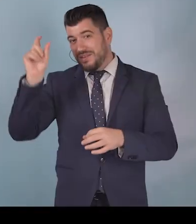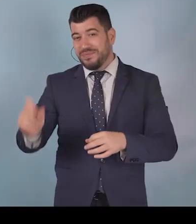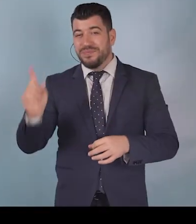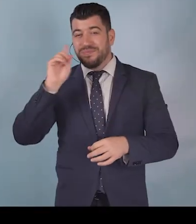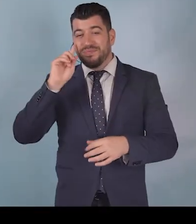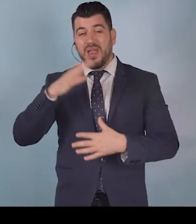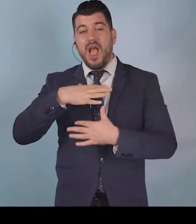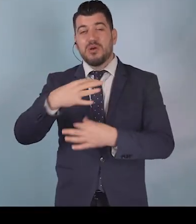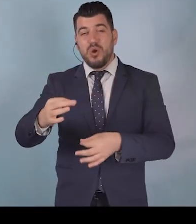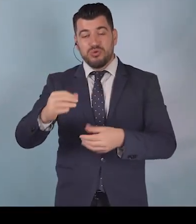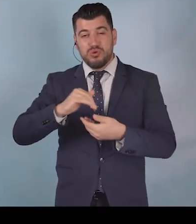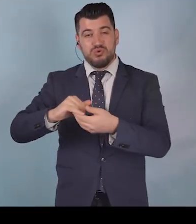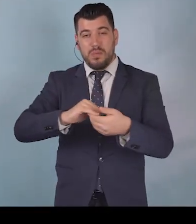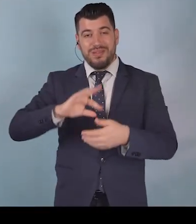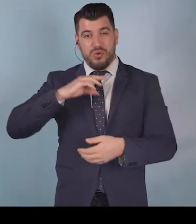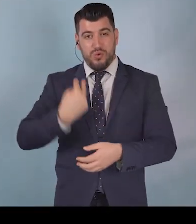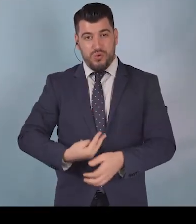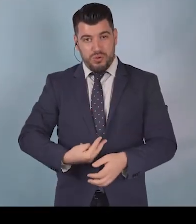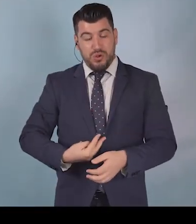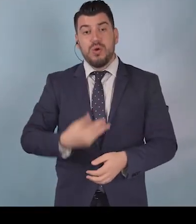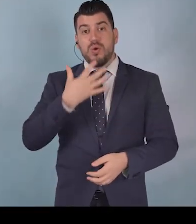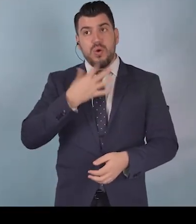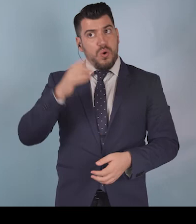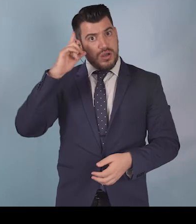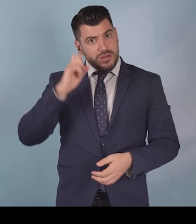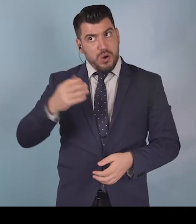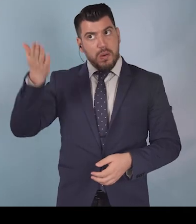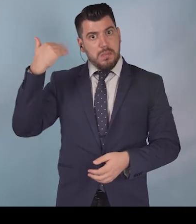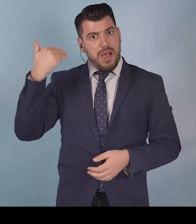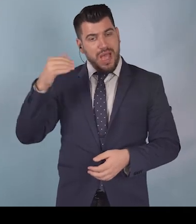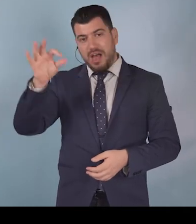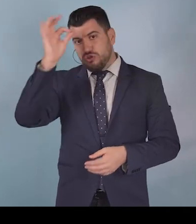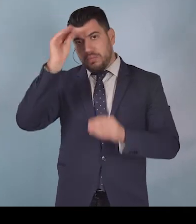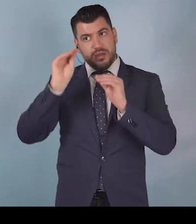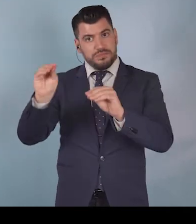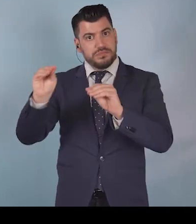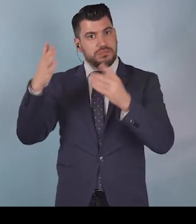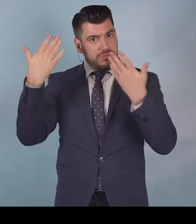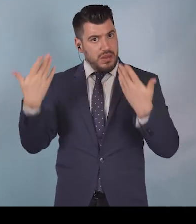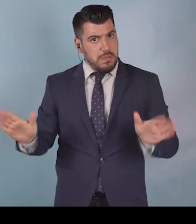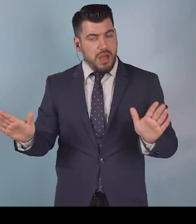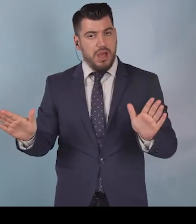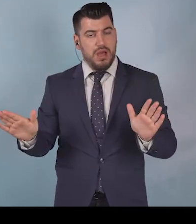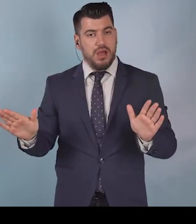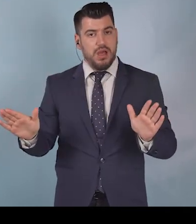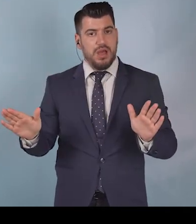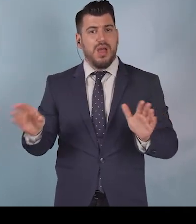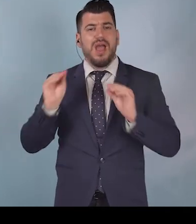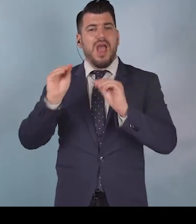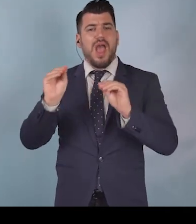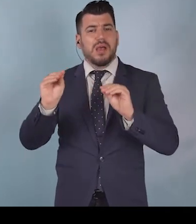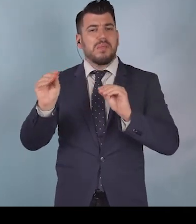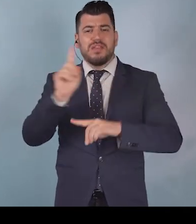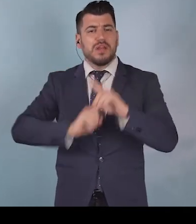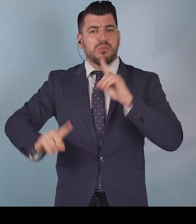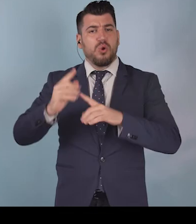Στο παρελθόν έχουν γίνει εκπαιδεύσεις της αστυνομίας και σε αυτές έχουν βοηθήσει ή τις έχουν κάνει